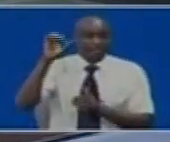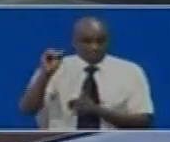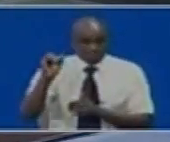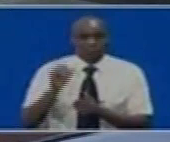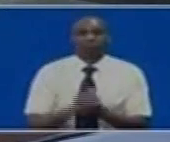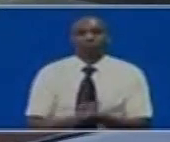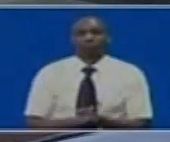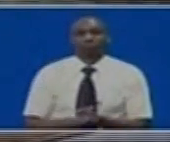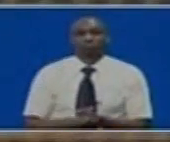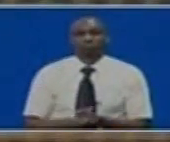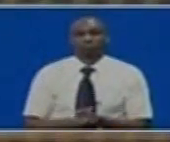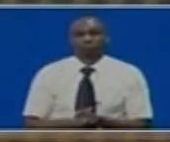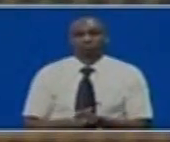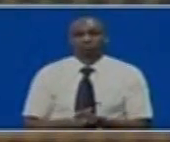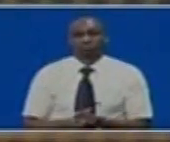Kapombe.